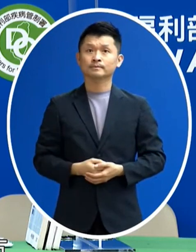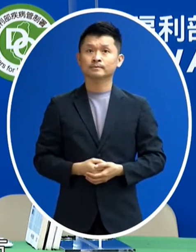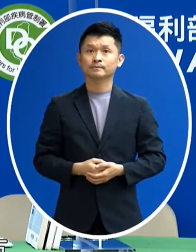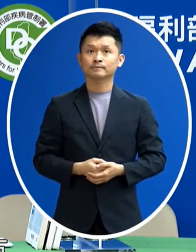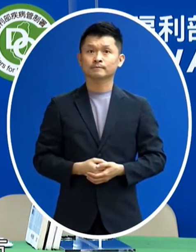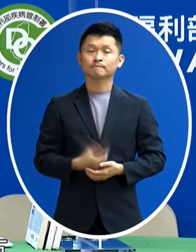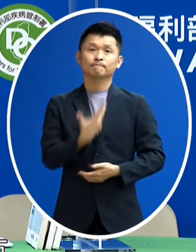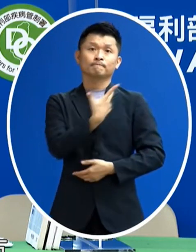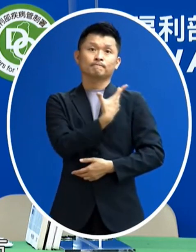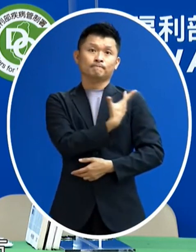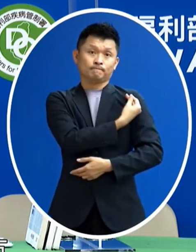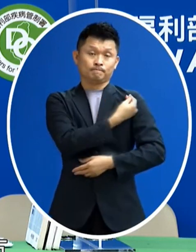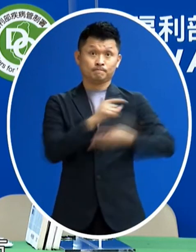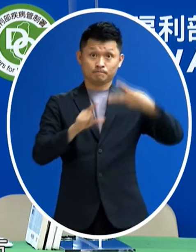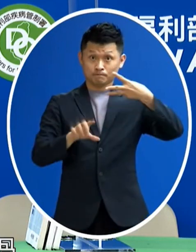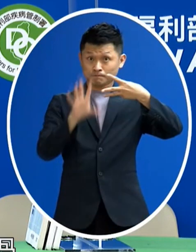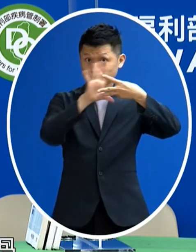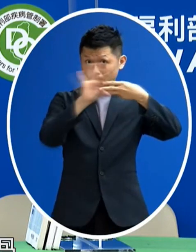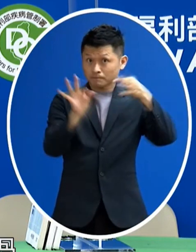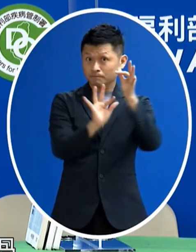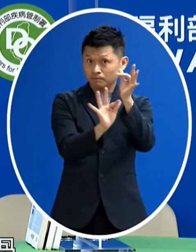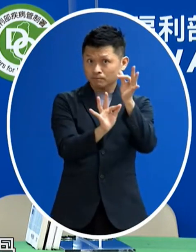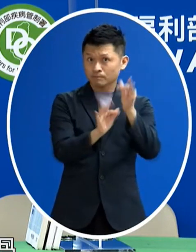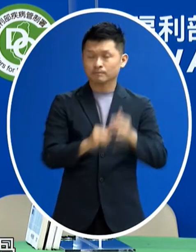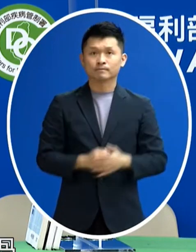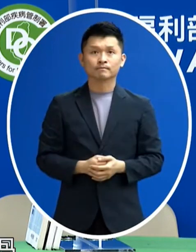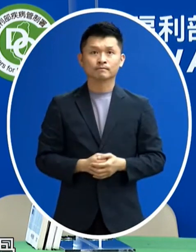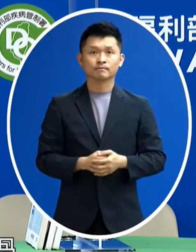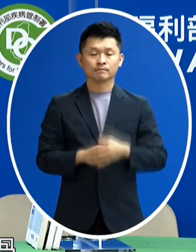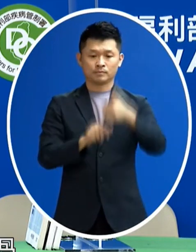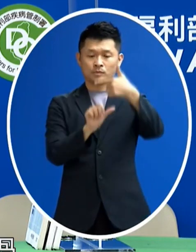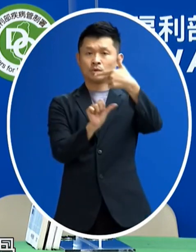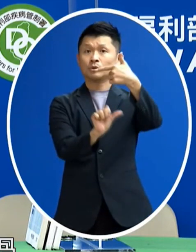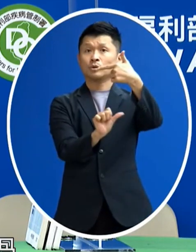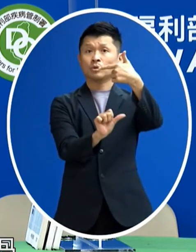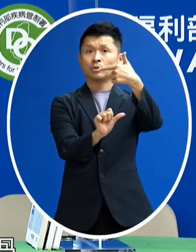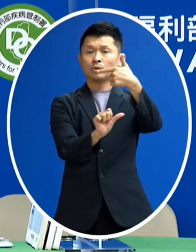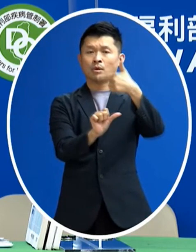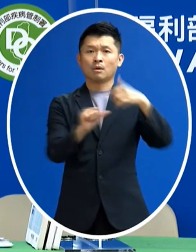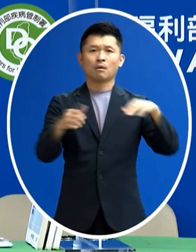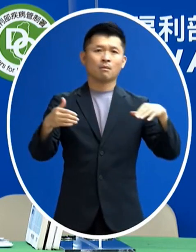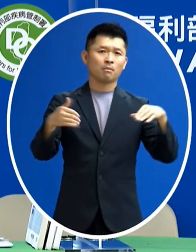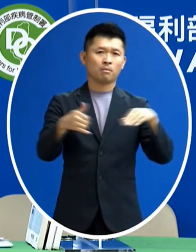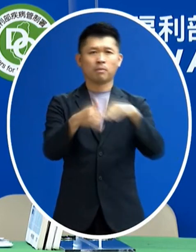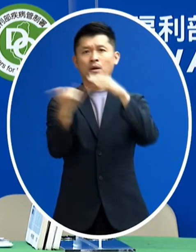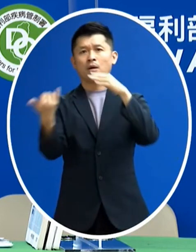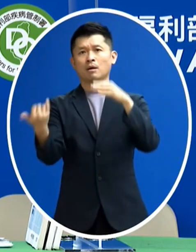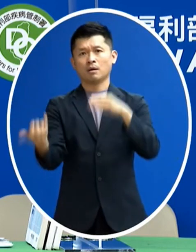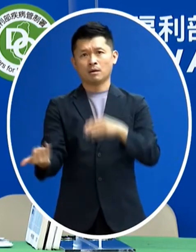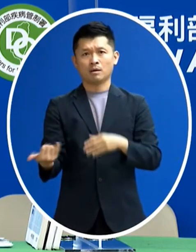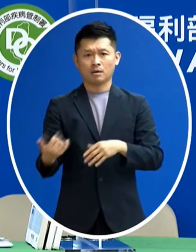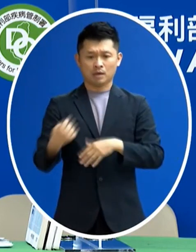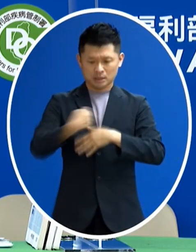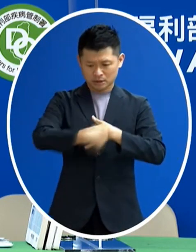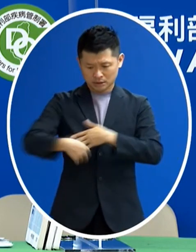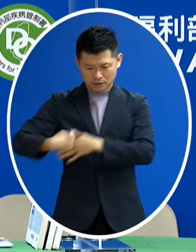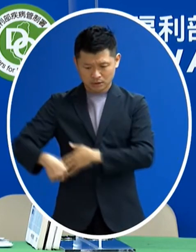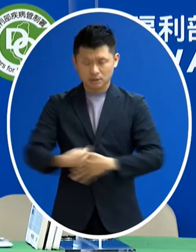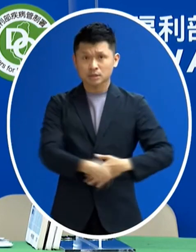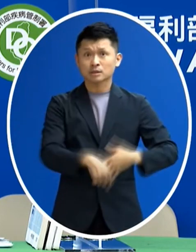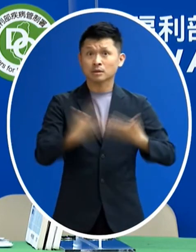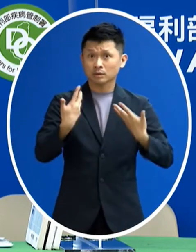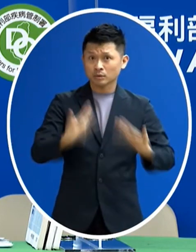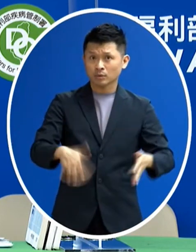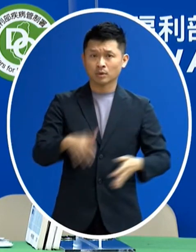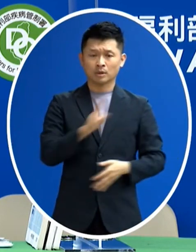是有接种过3剂的疫苗。那这次是在6月5号的时候出车祸，有多处的外伤，有